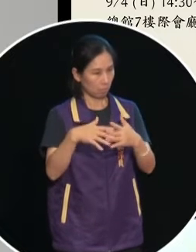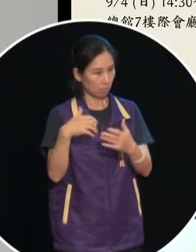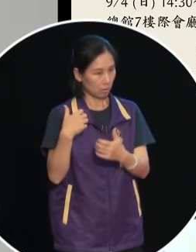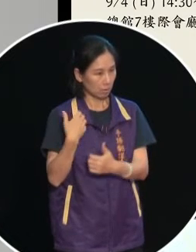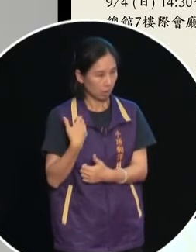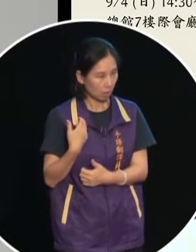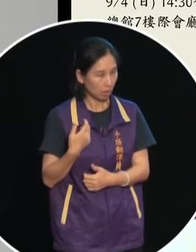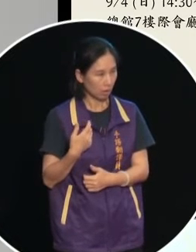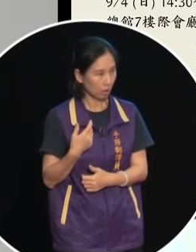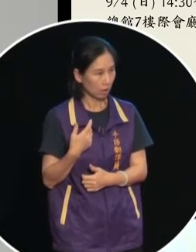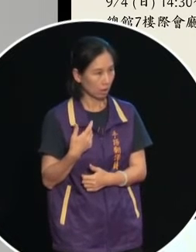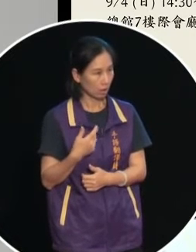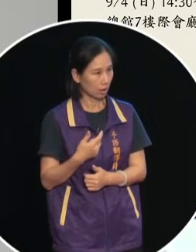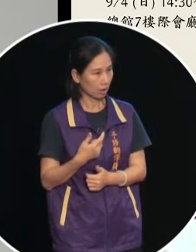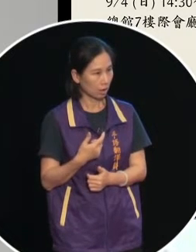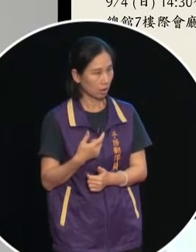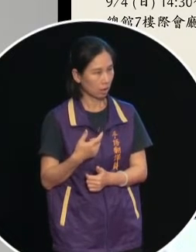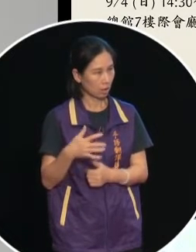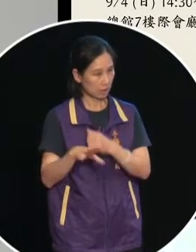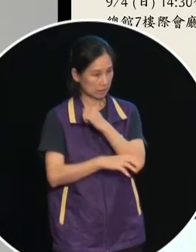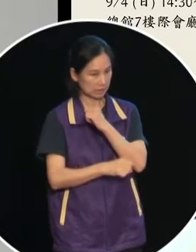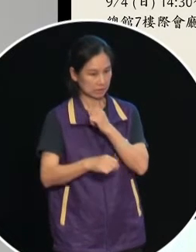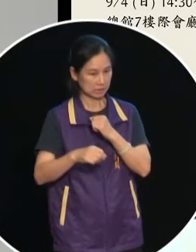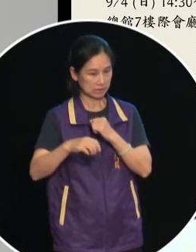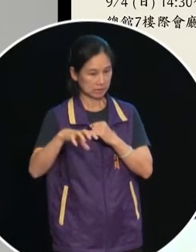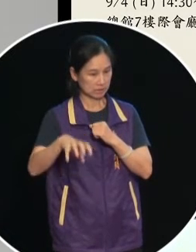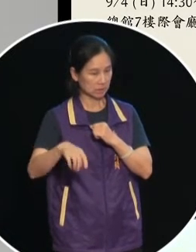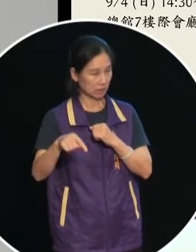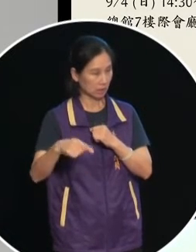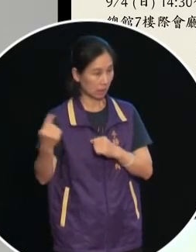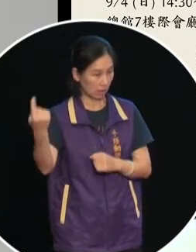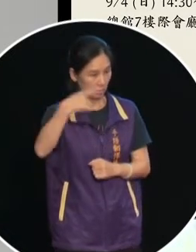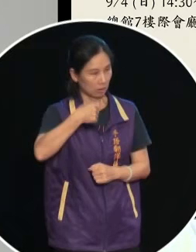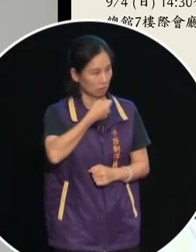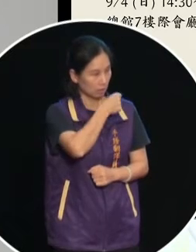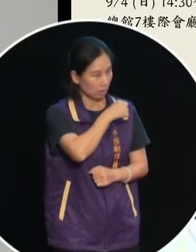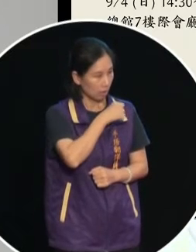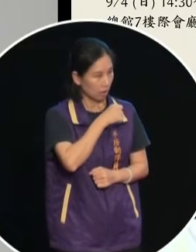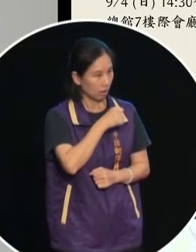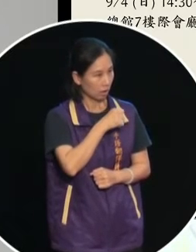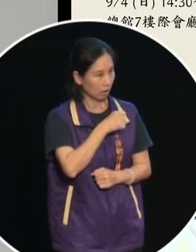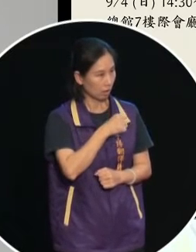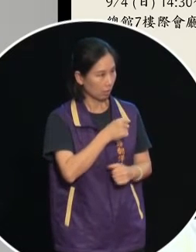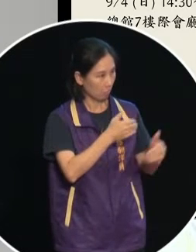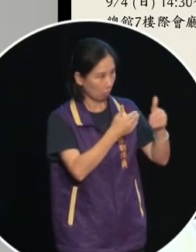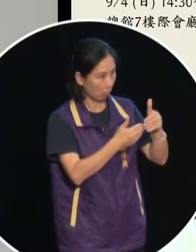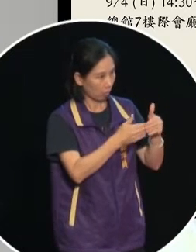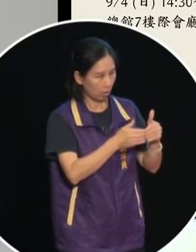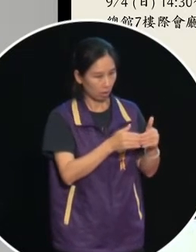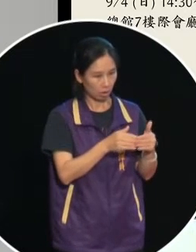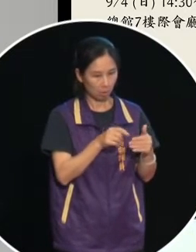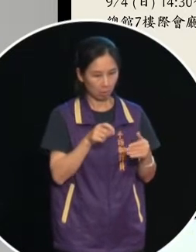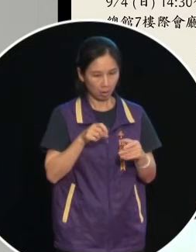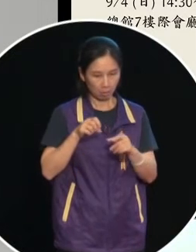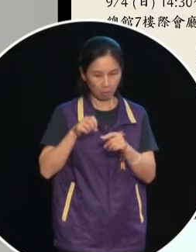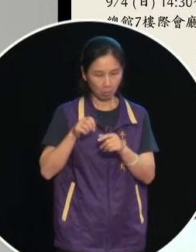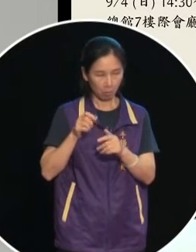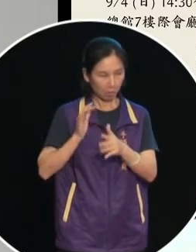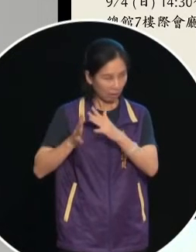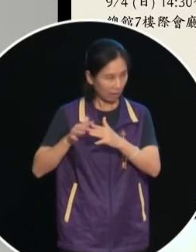舰从松山基地到台湾来的时候，如果中国攻击日本领土的美军基